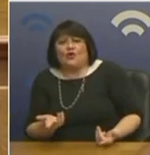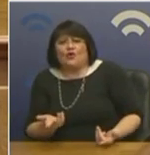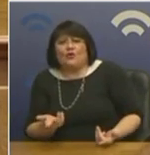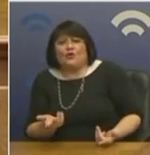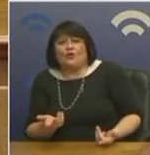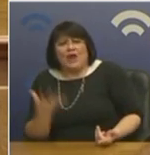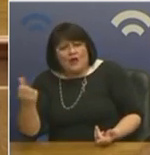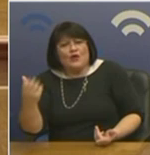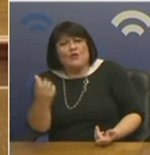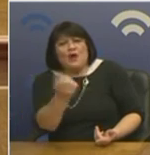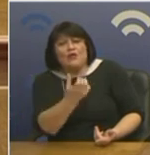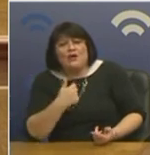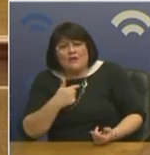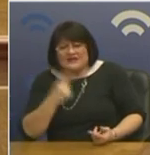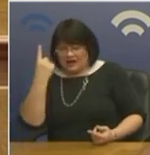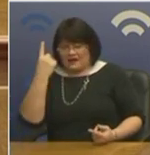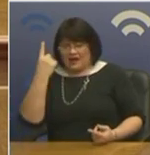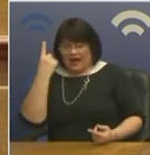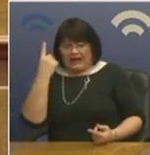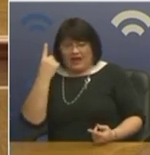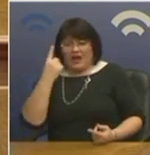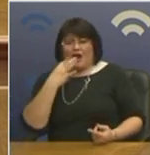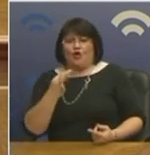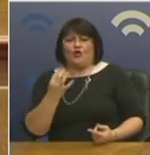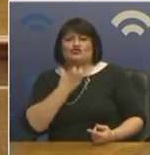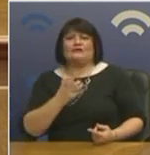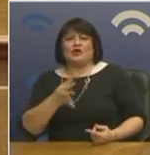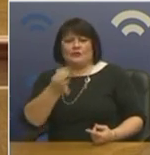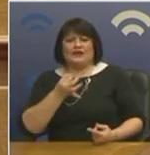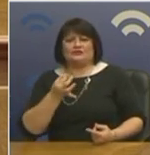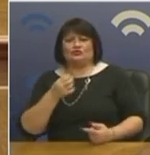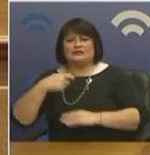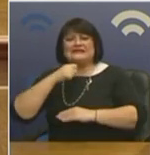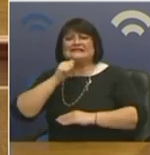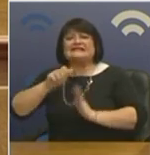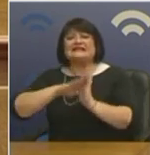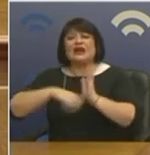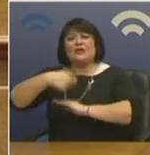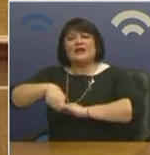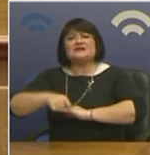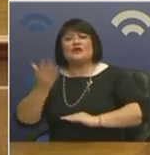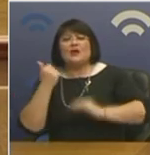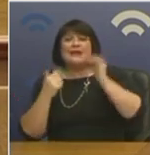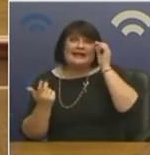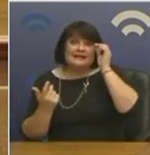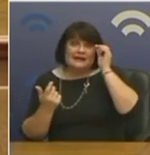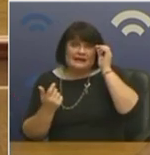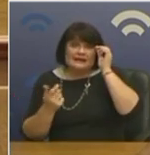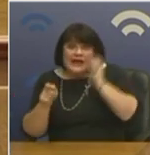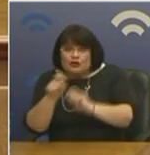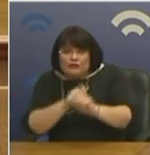Ελλάδα συνταγματικό δικαστήριο? Πείτε μου ένα λόγο. Ένα σοβαρό λόγο, ένα επιχείρημα για να το καταλάβω. Το οποίο είναι συγκροτημένο